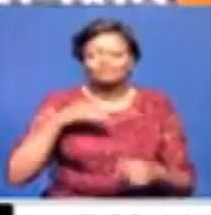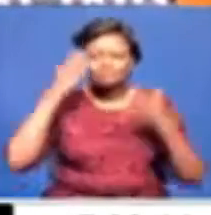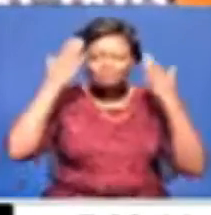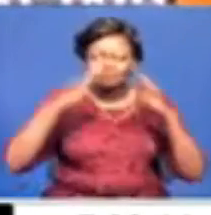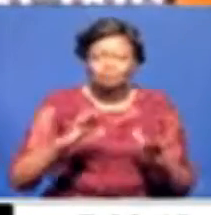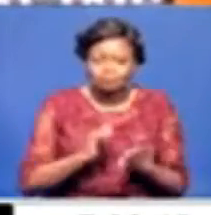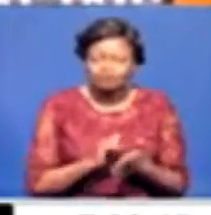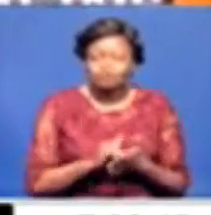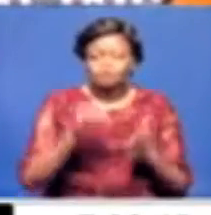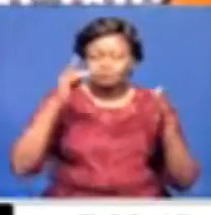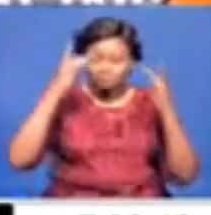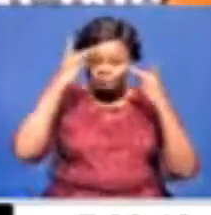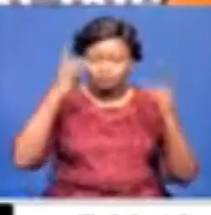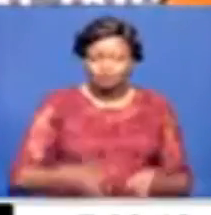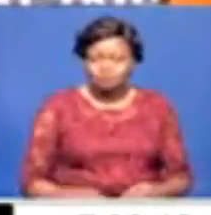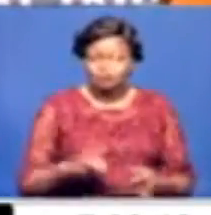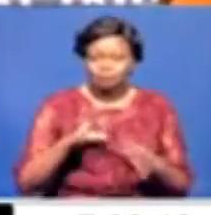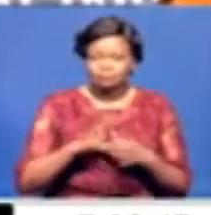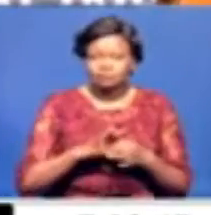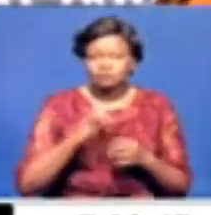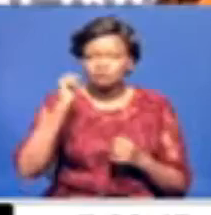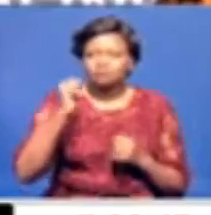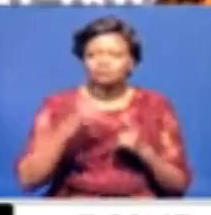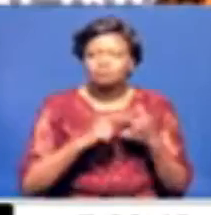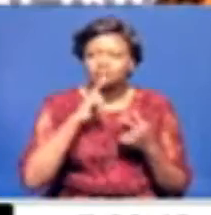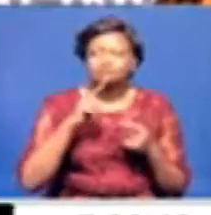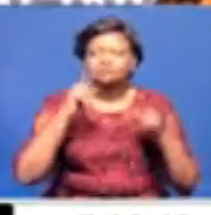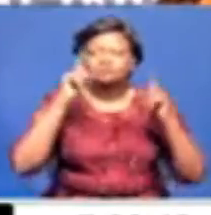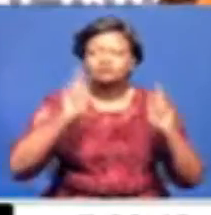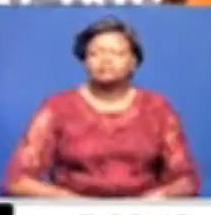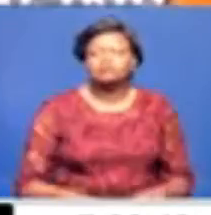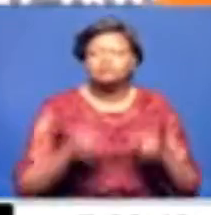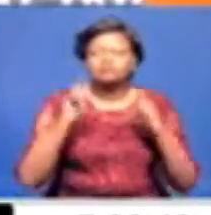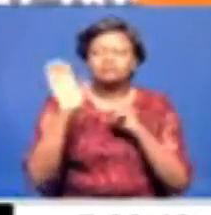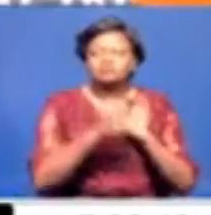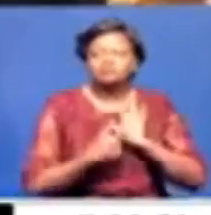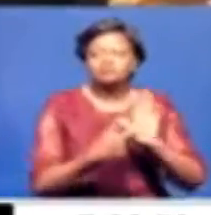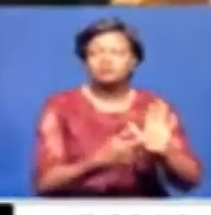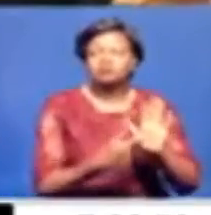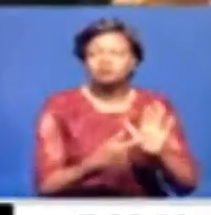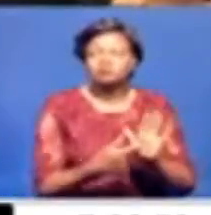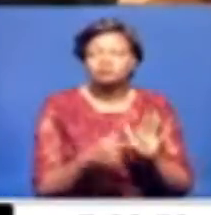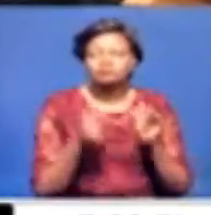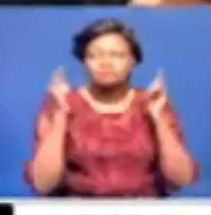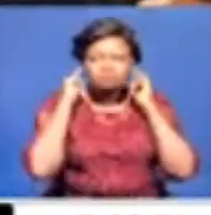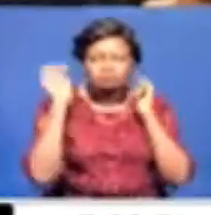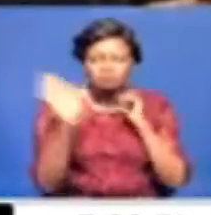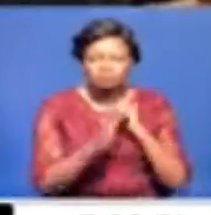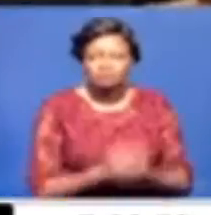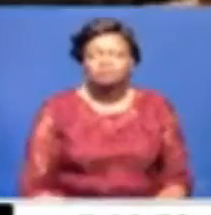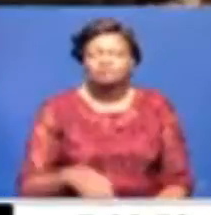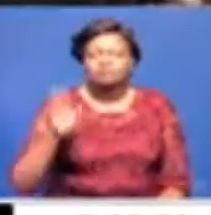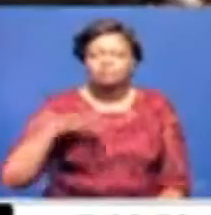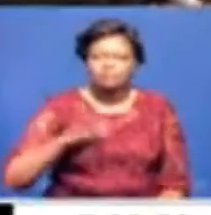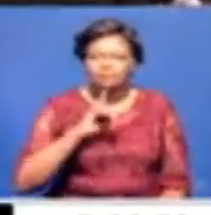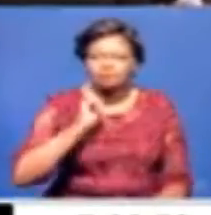inalazimisha wanawake wa Kiislamu picha yao itakokuwa kwenye ballot box waweze kuonesha masikio yao. Wanawake hao